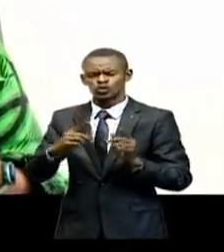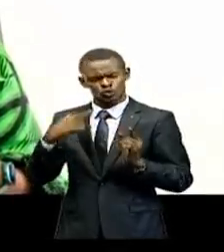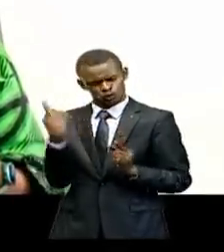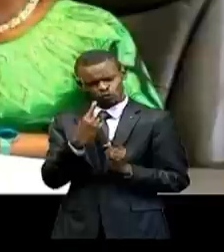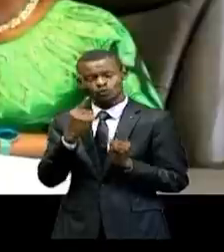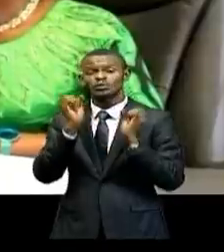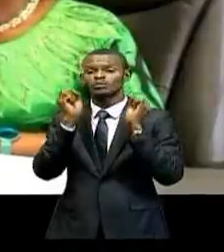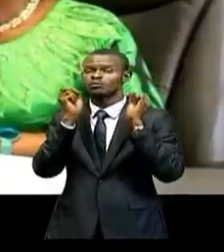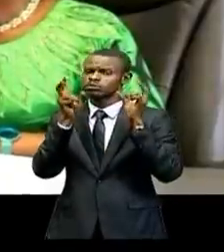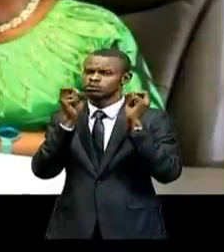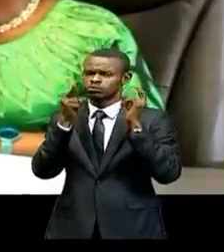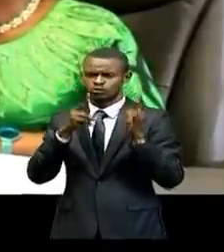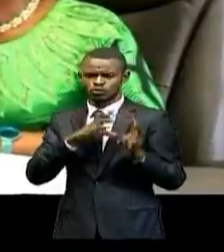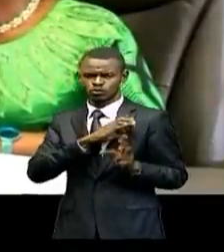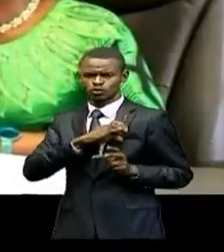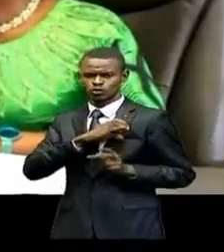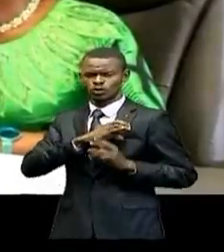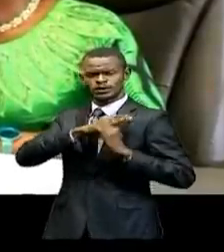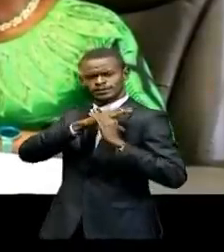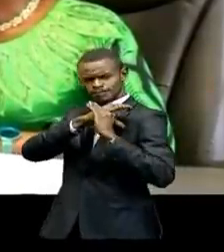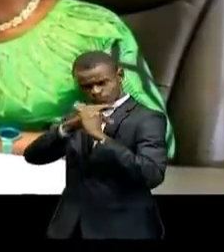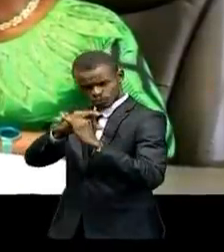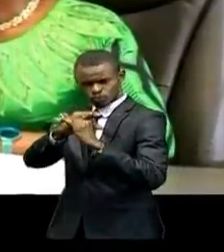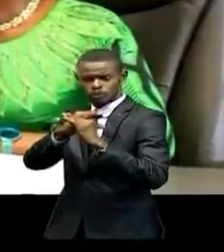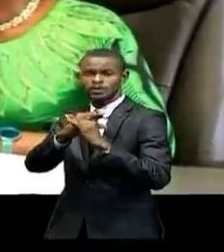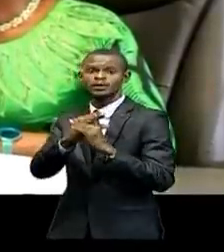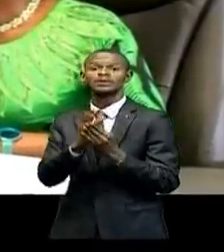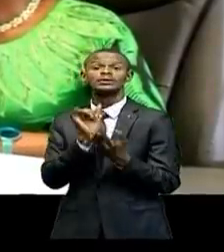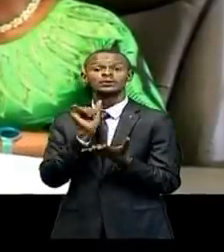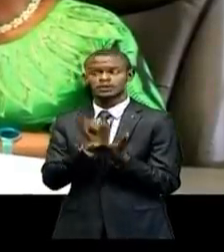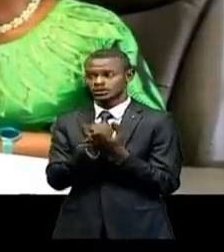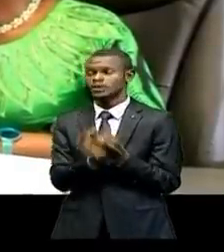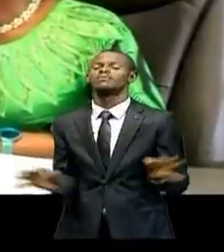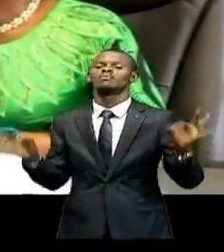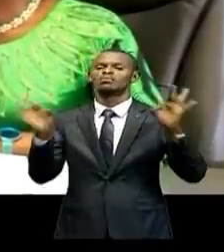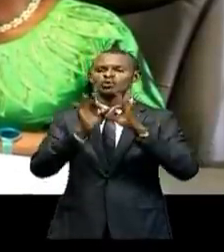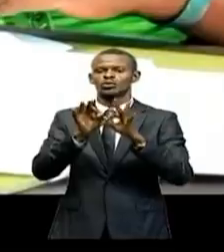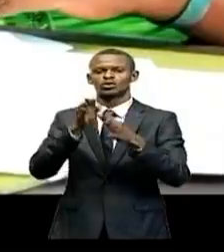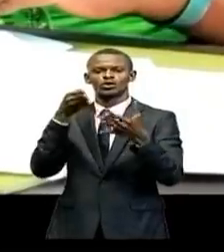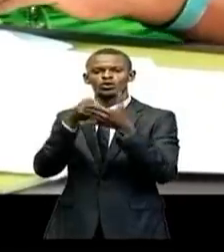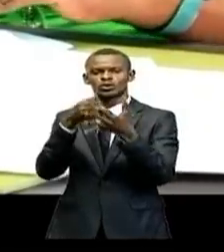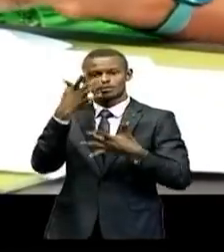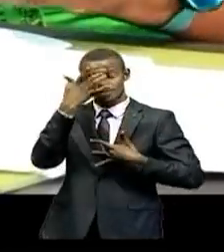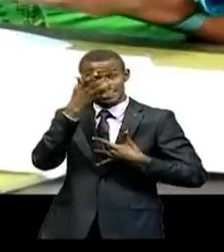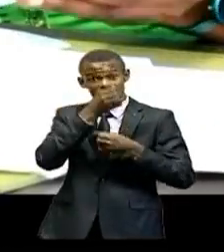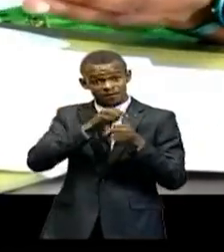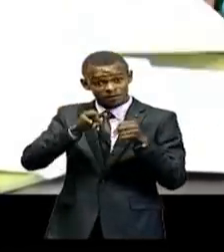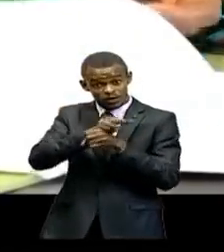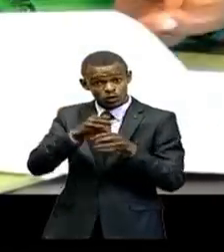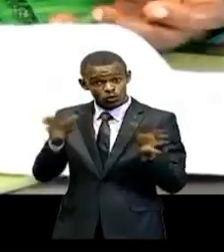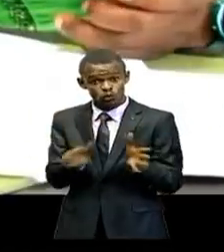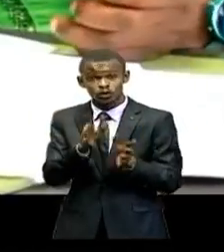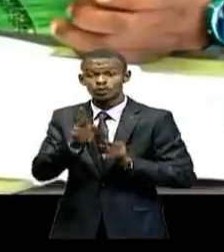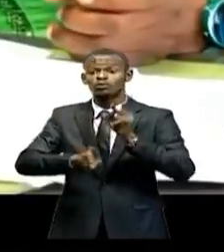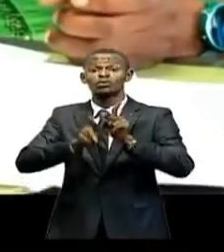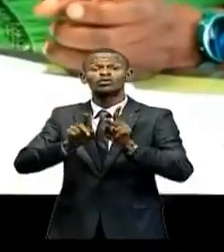moyen efficace dans la lutte contre la pandémie et encourage toute la population à se faire